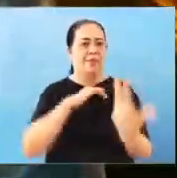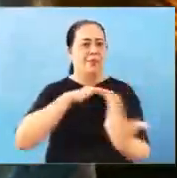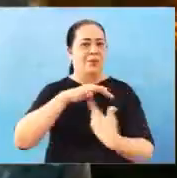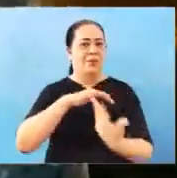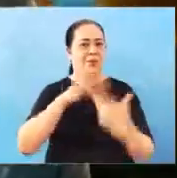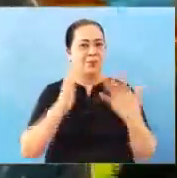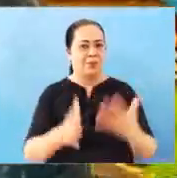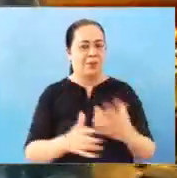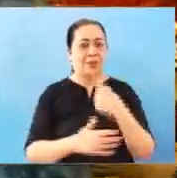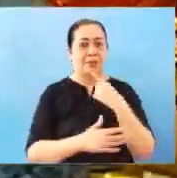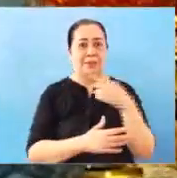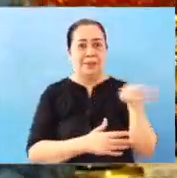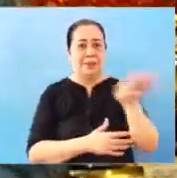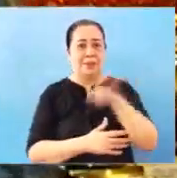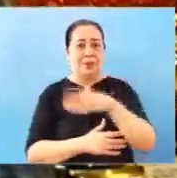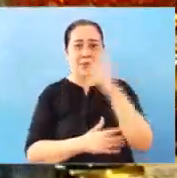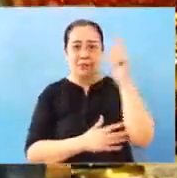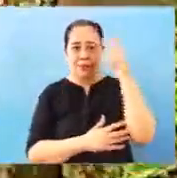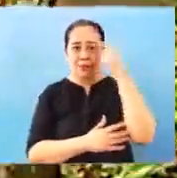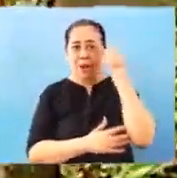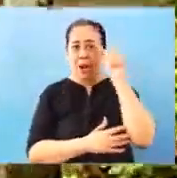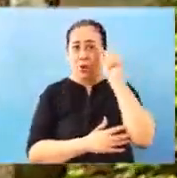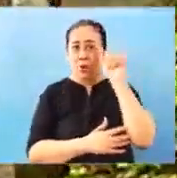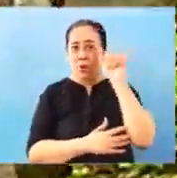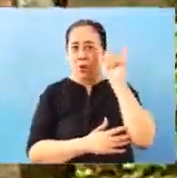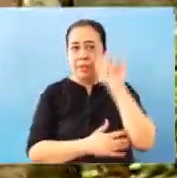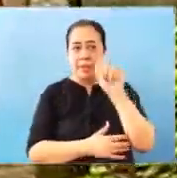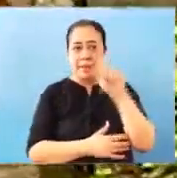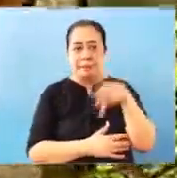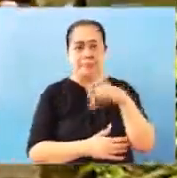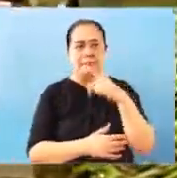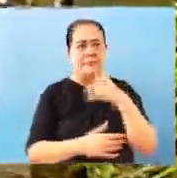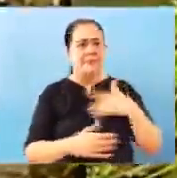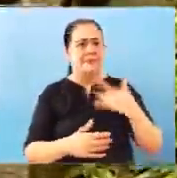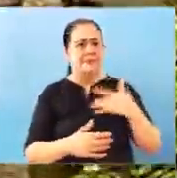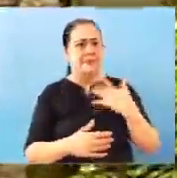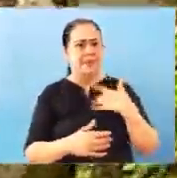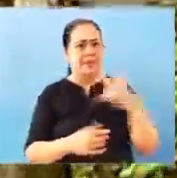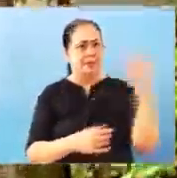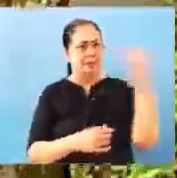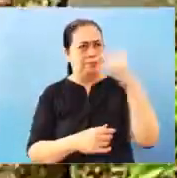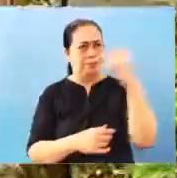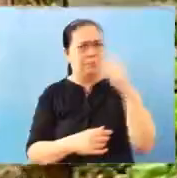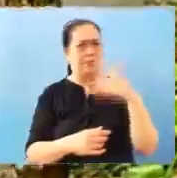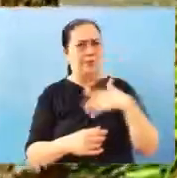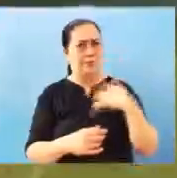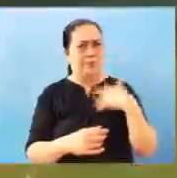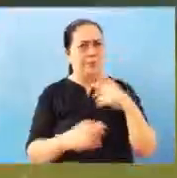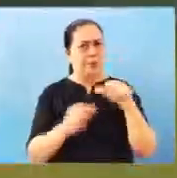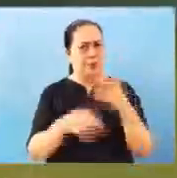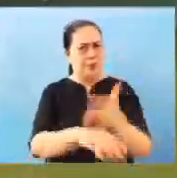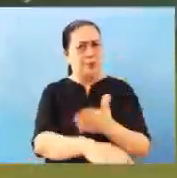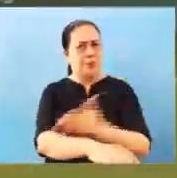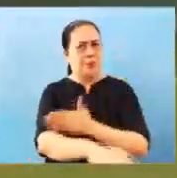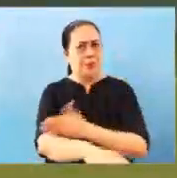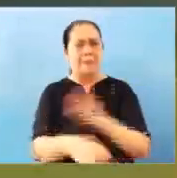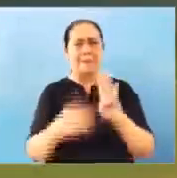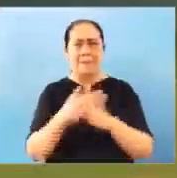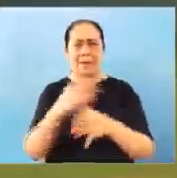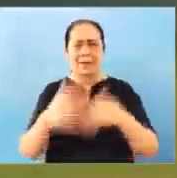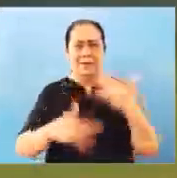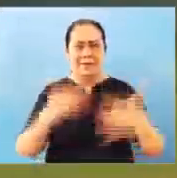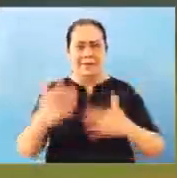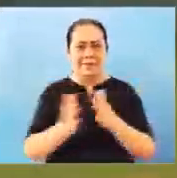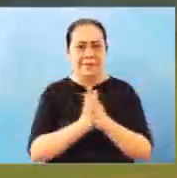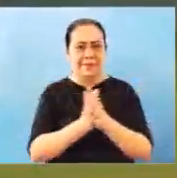Bohol Governor Arthur Yap, ramdam na rin ng shipping at airline companies ang unti-unting pagbalik ng sigla ng turismo sa lugar.